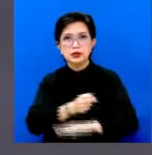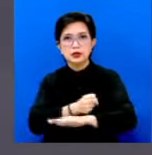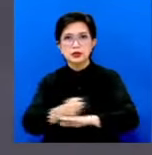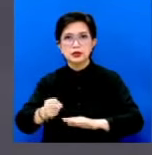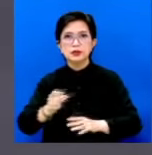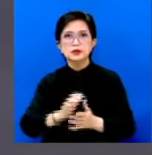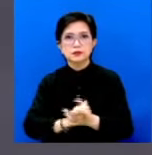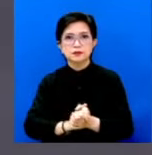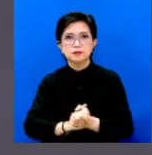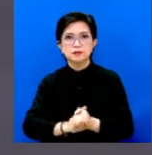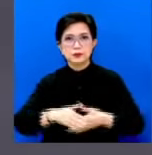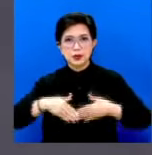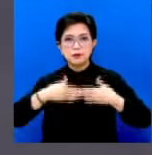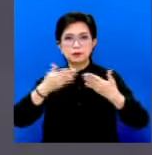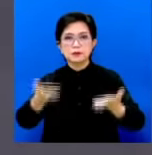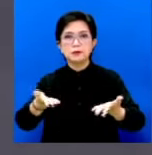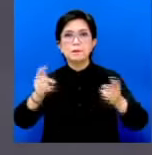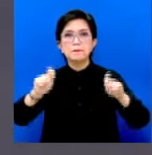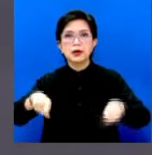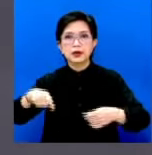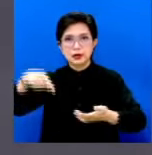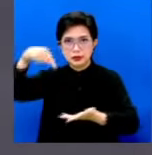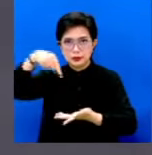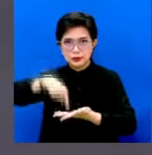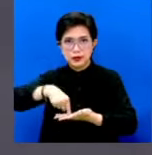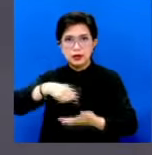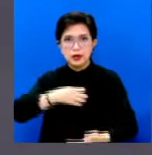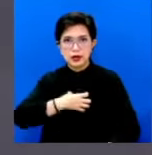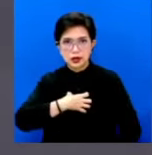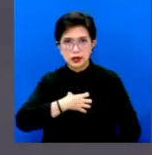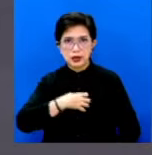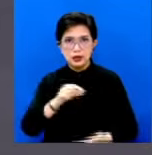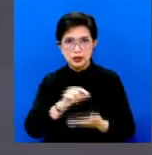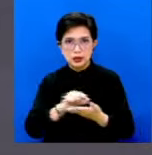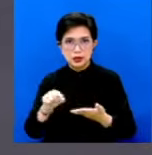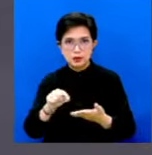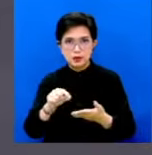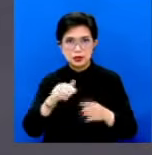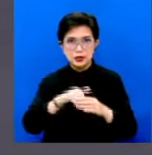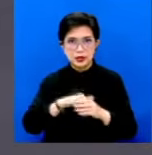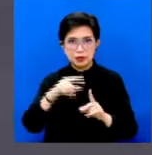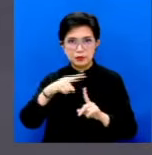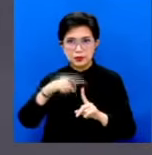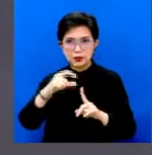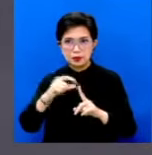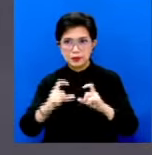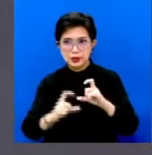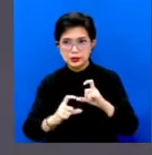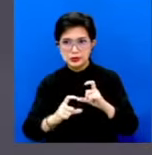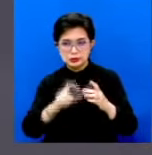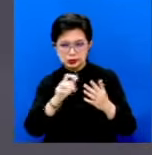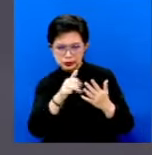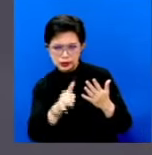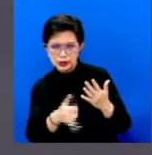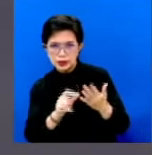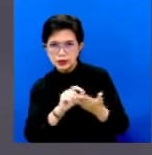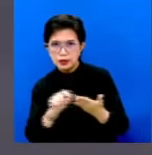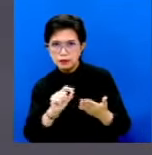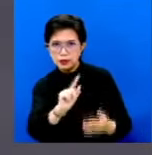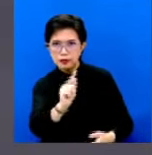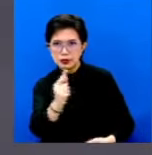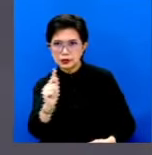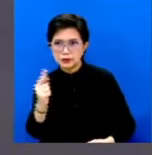pilih Bapak Ibu sekalian, di mana Bapak Ibu nama yang ada di dalam TPS masing-masing, silahkan mengecek nama Bapak Ibu masing-masing